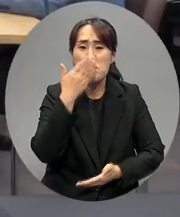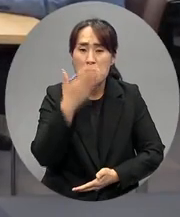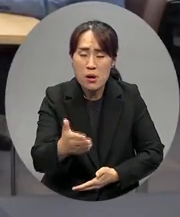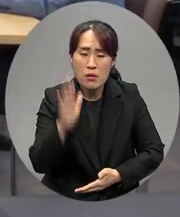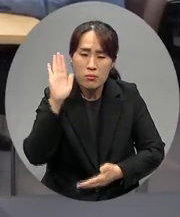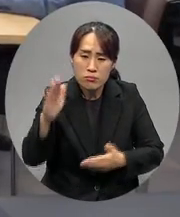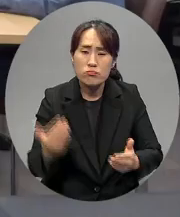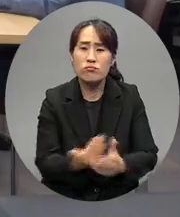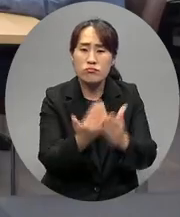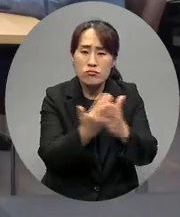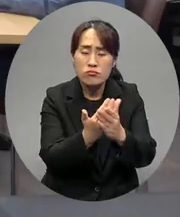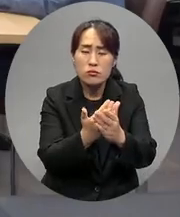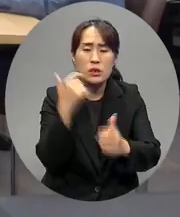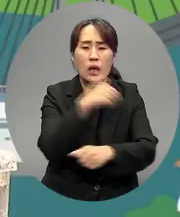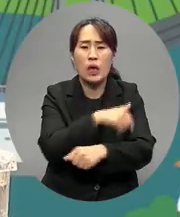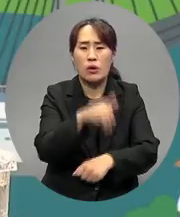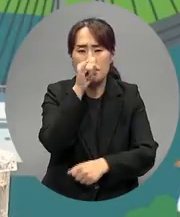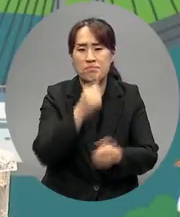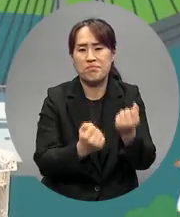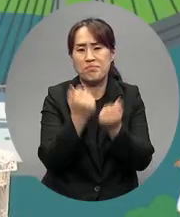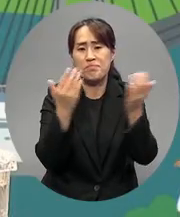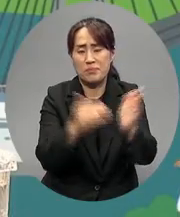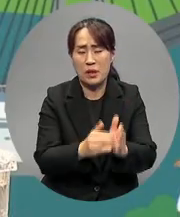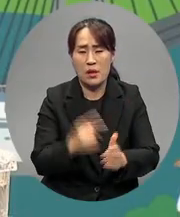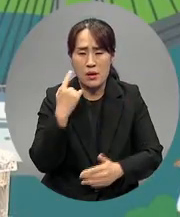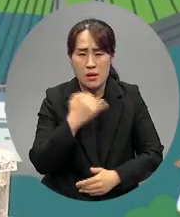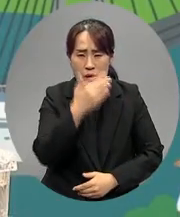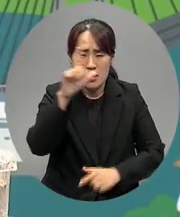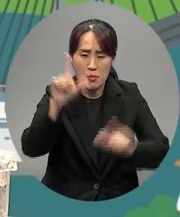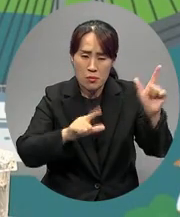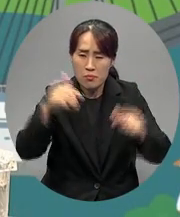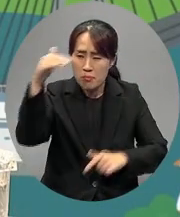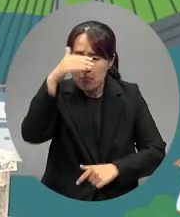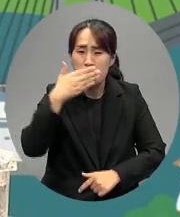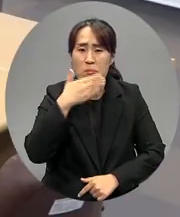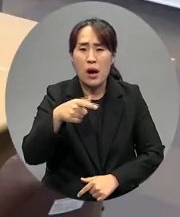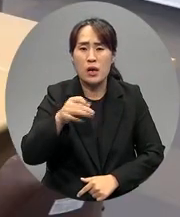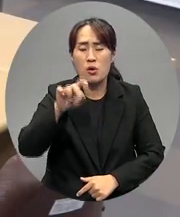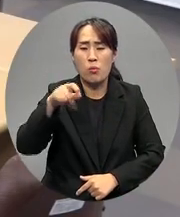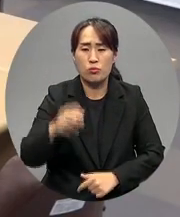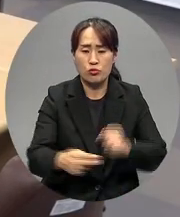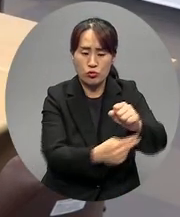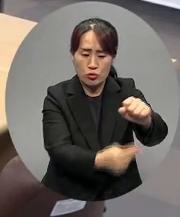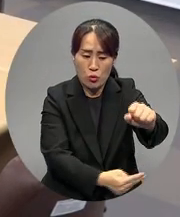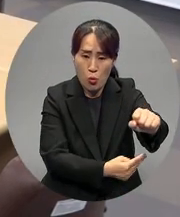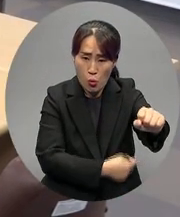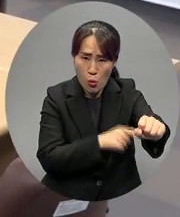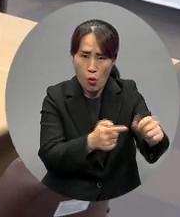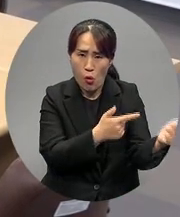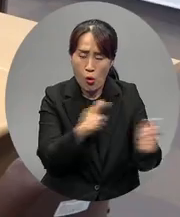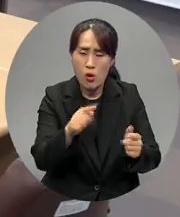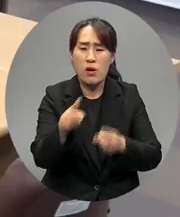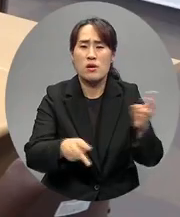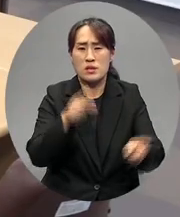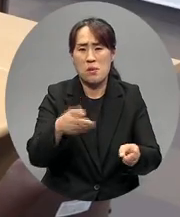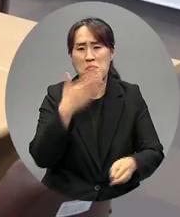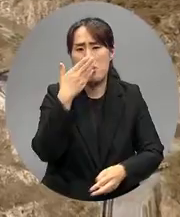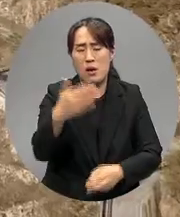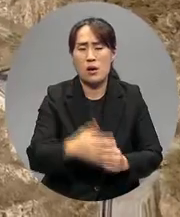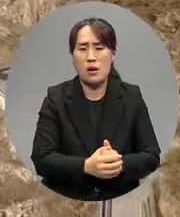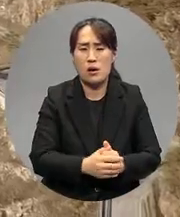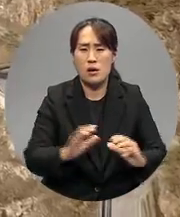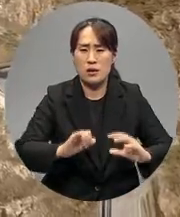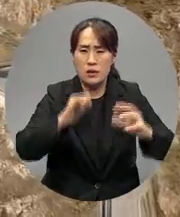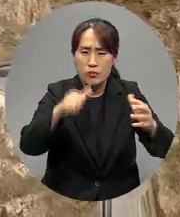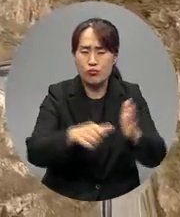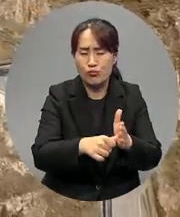관광자원으로 개발하겠다고 밝혔습니다. 아름다운 풍경을 조망할 수 있는 청풍교에 식음료를 비롯한 다양한 사업이 가능하며